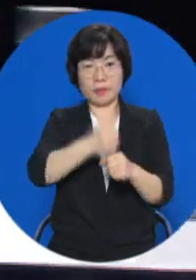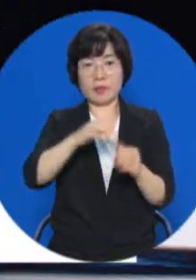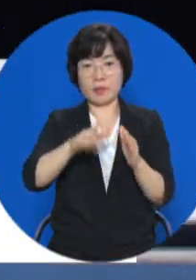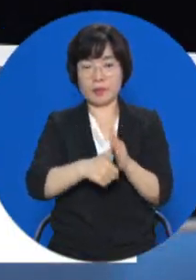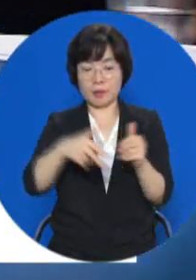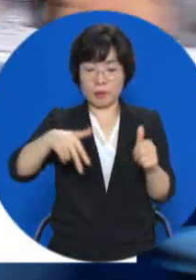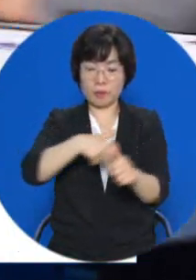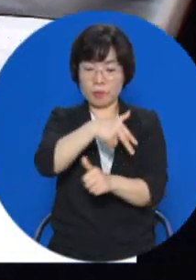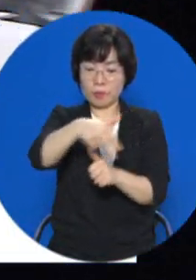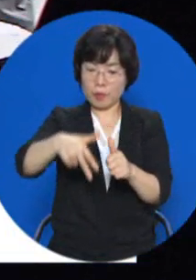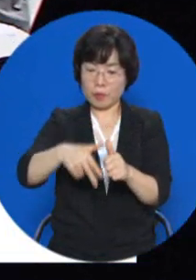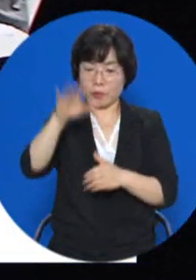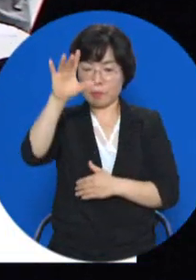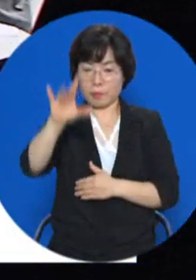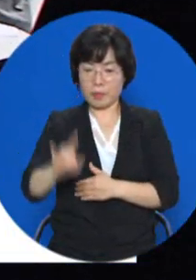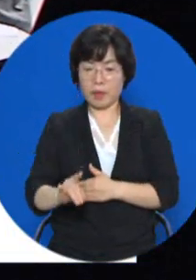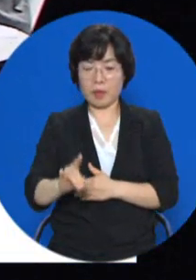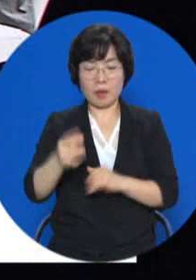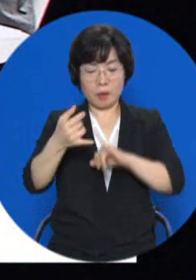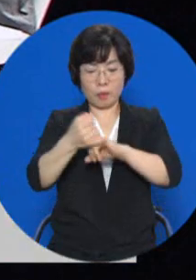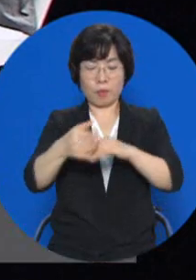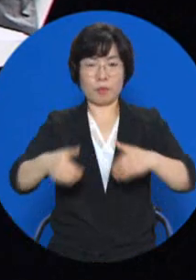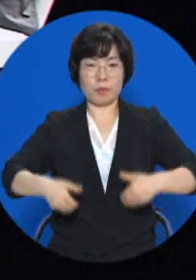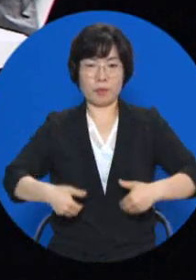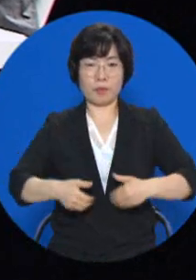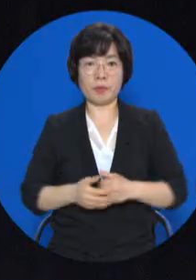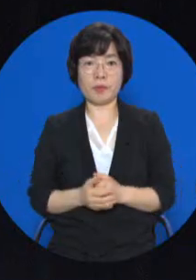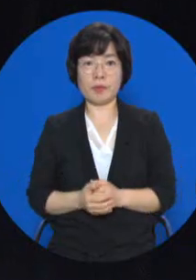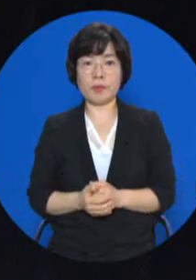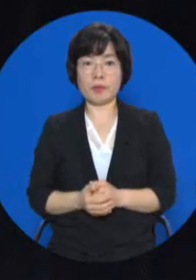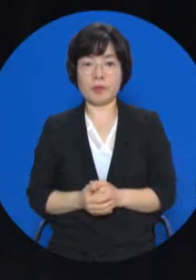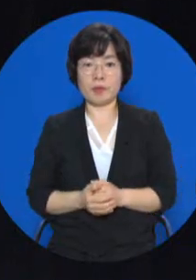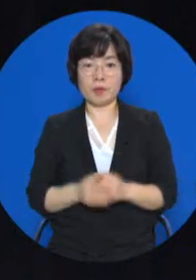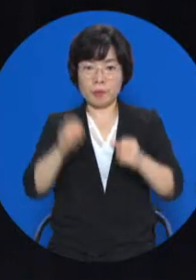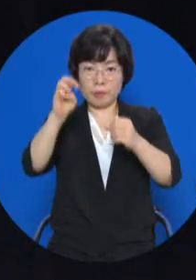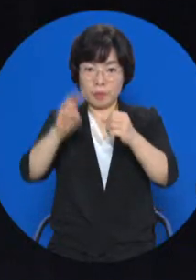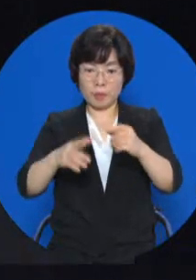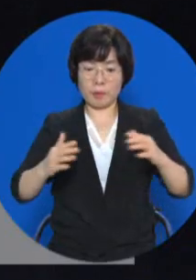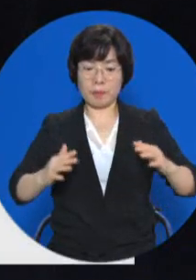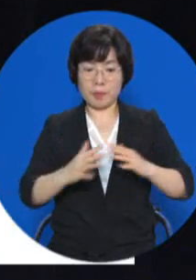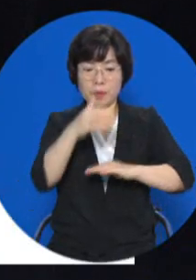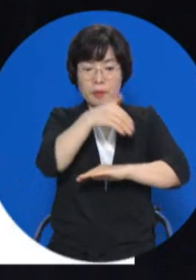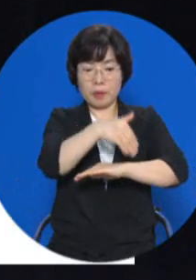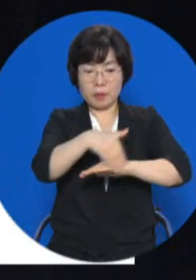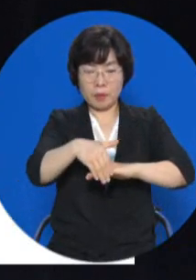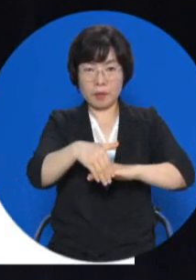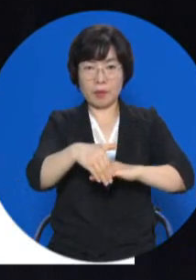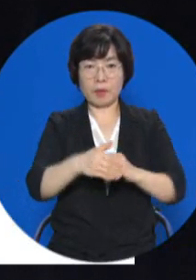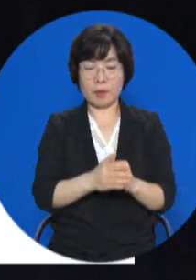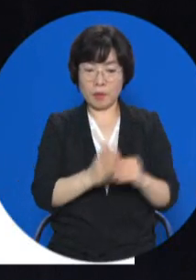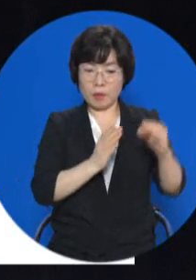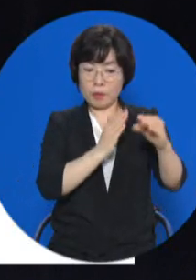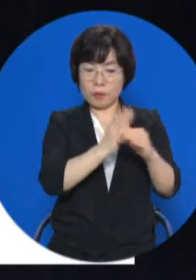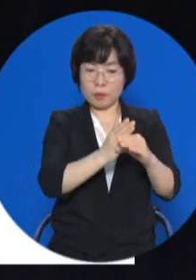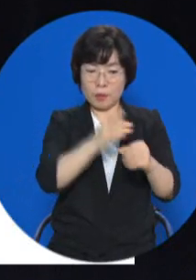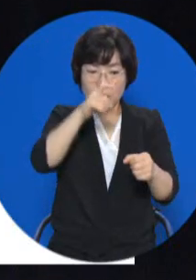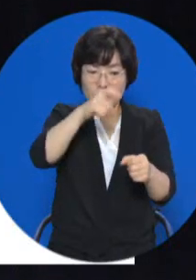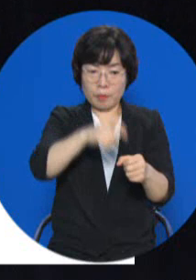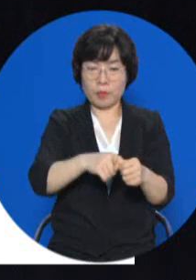주변 환경과의 조화를 고려해야 한다고 당부했습니다. 웅천 지구를 개발할 때와의 그 계획의